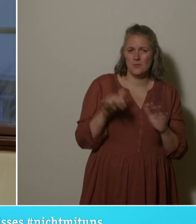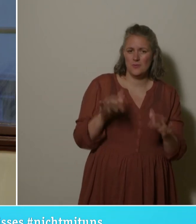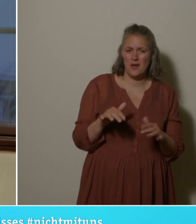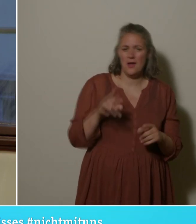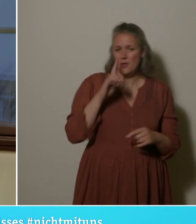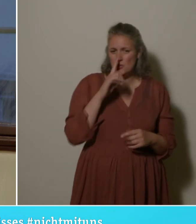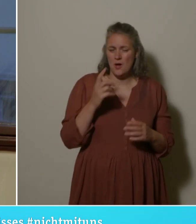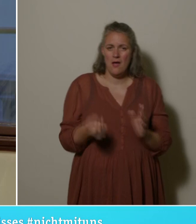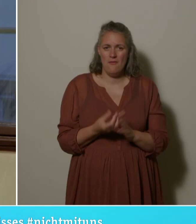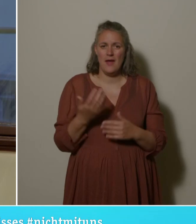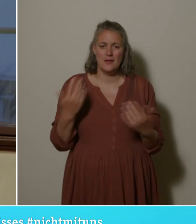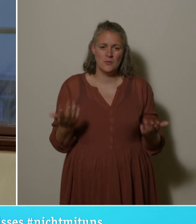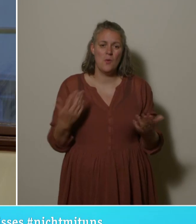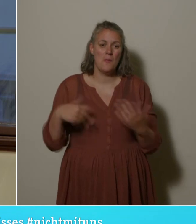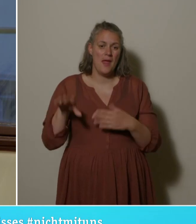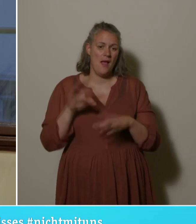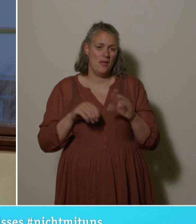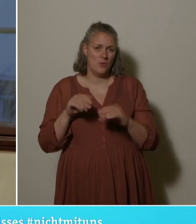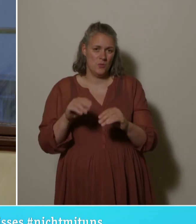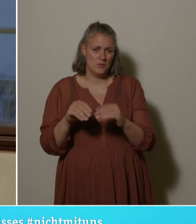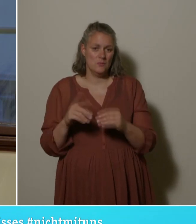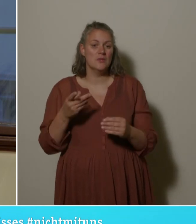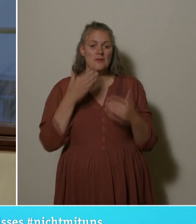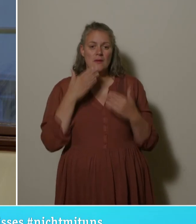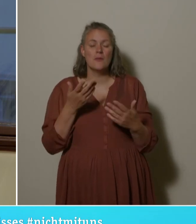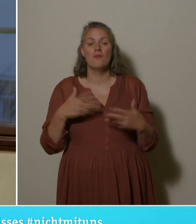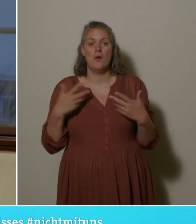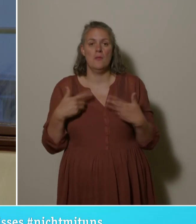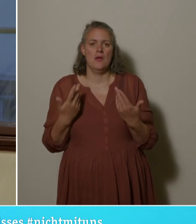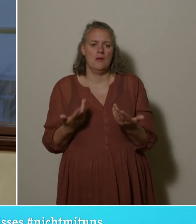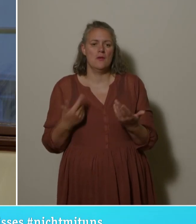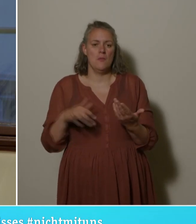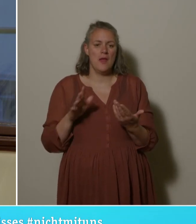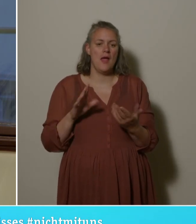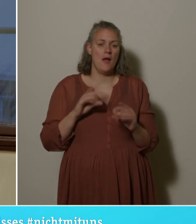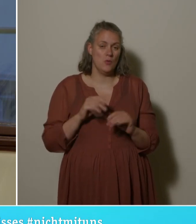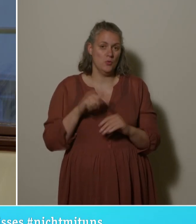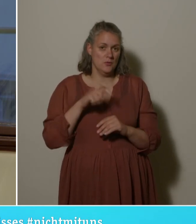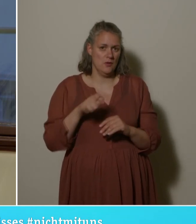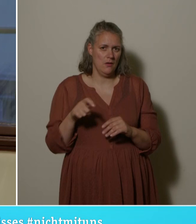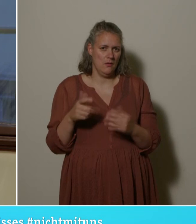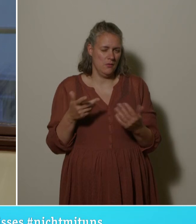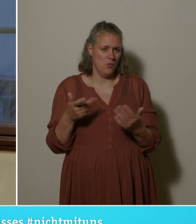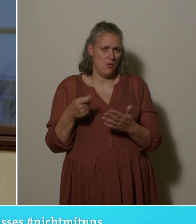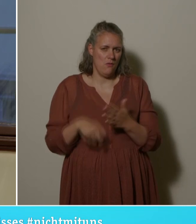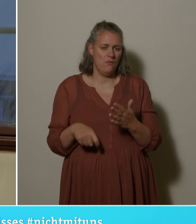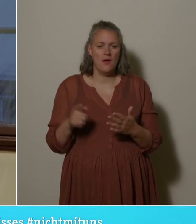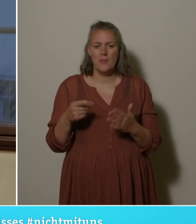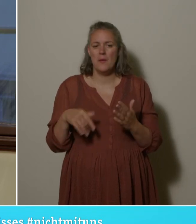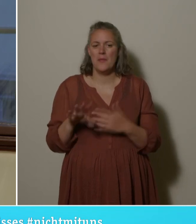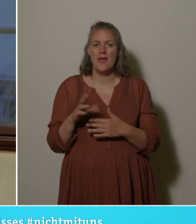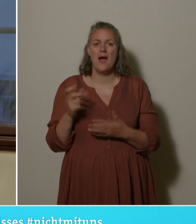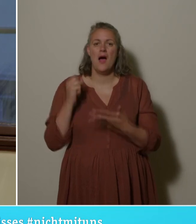durch den Effekt, dass es mehr genutzt wird, wofür ich sehr dankbar bin, worüber ich mich freue, dass es mehr genutzt werden wird, aber allein dadurch wird eine deutlich